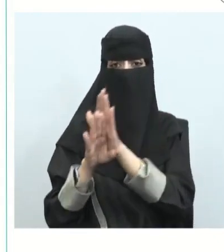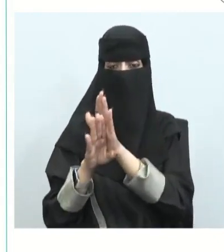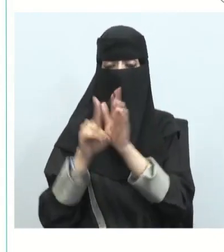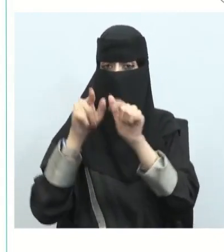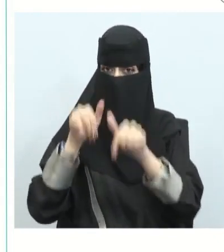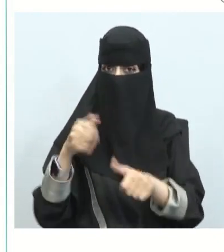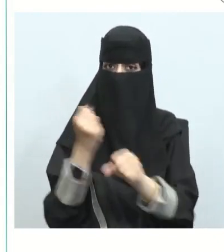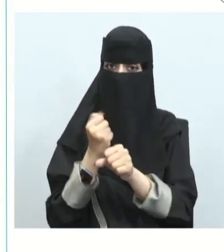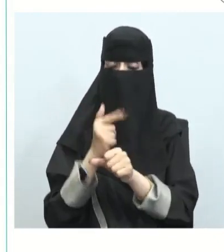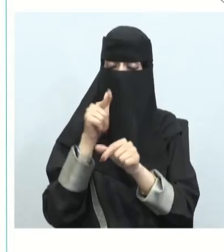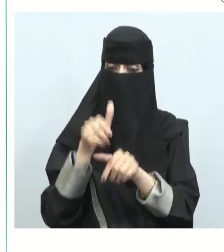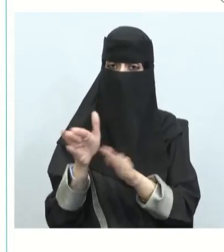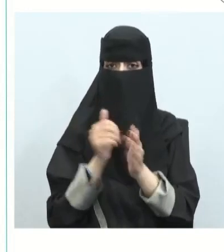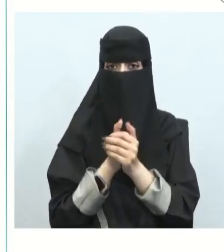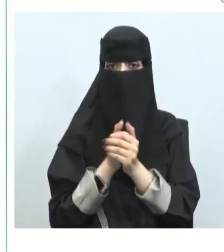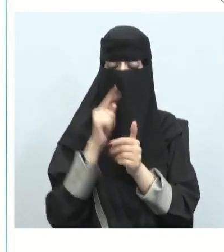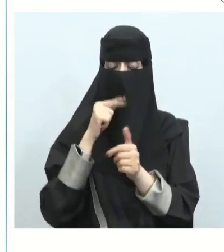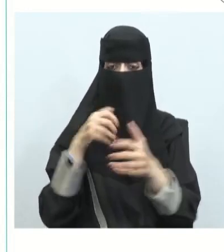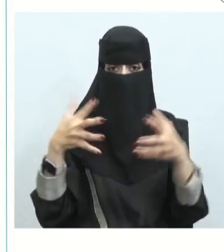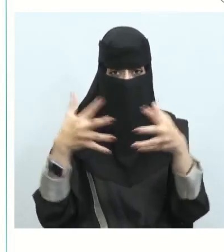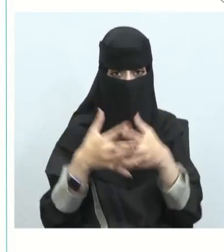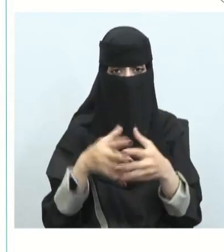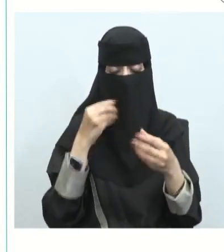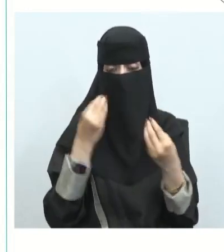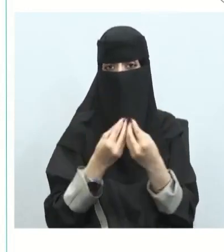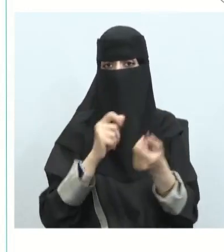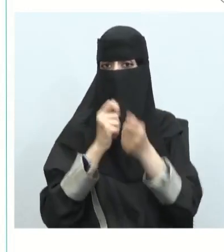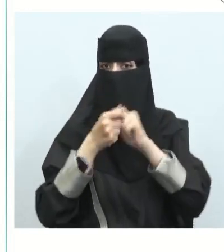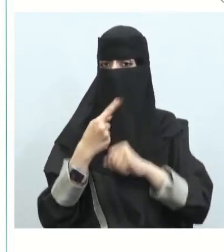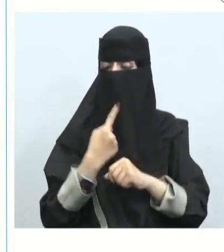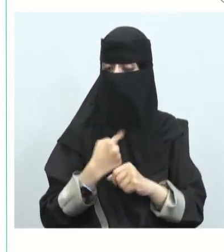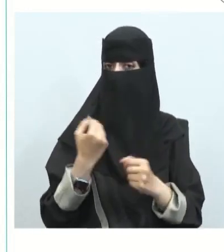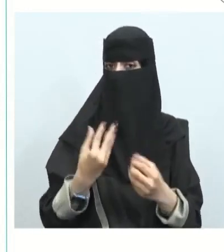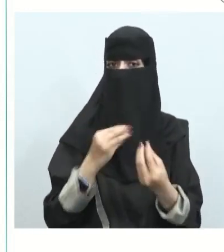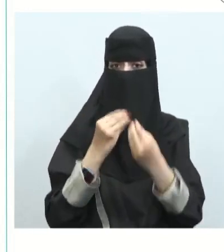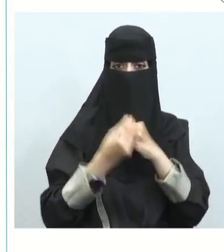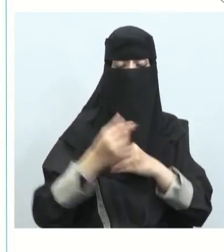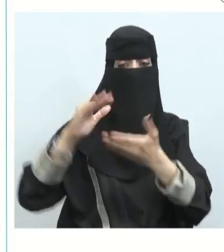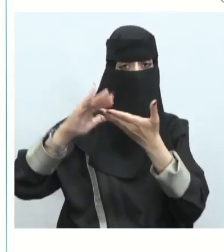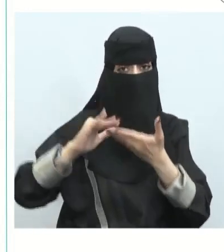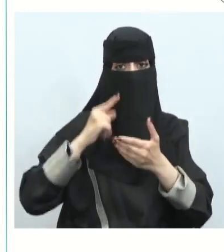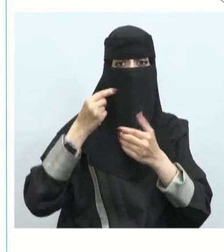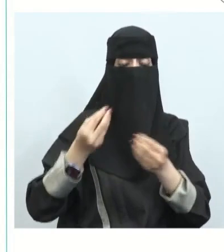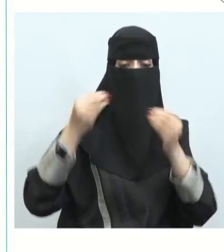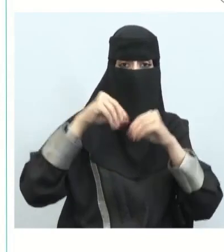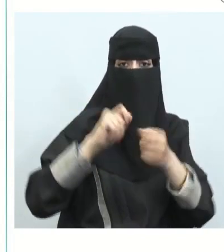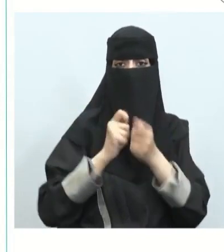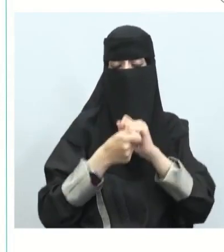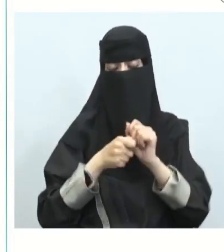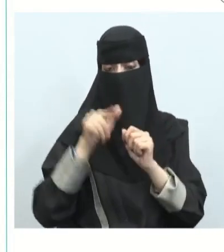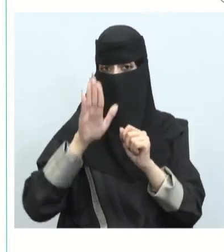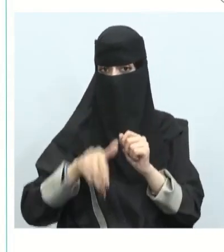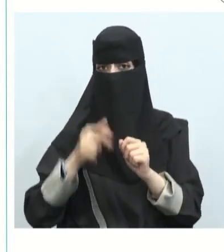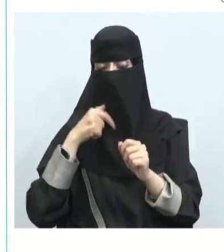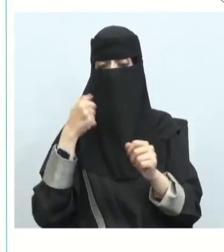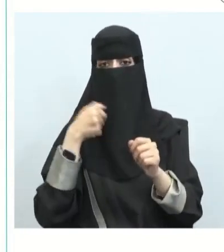جهودهم لكي مثلا ينسجموا على التغيير لكي يتقبلوا التغيير او لكي يساعدوا ويسهم في التغيير اذا